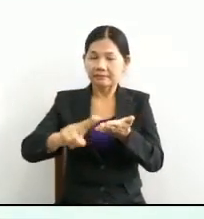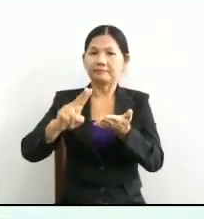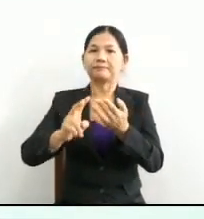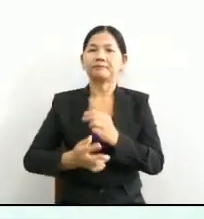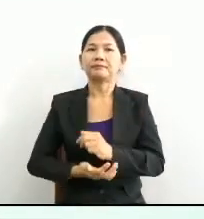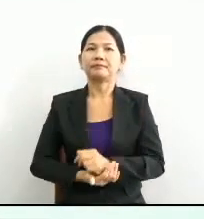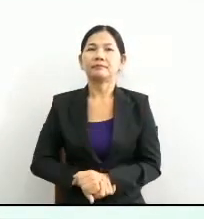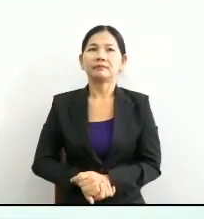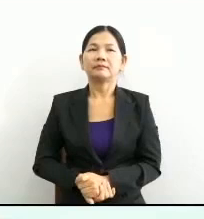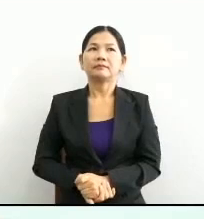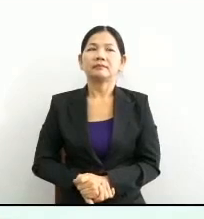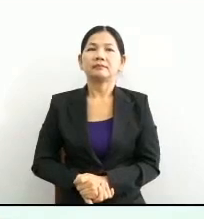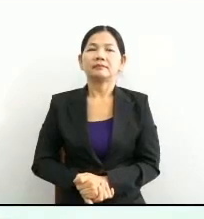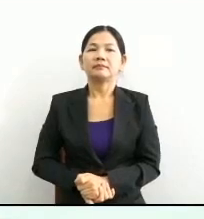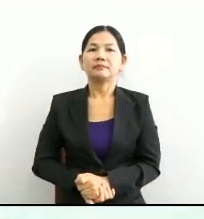con cần tịch mớ